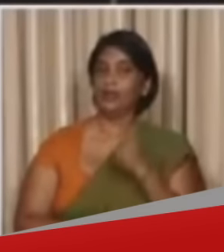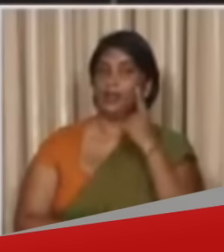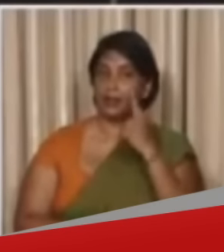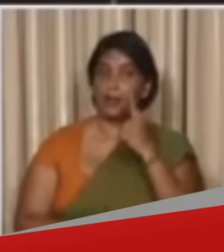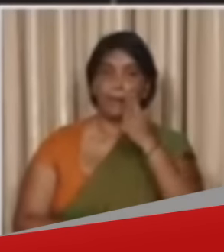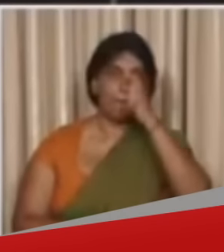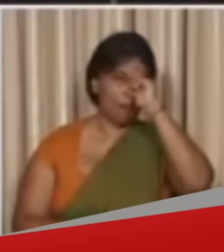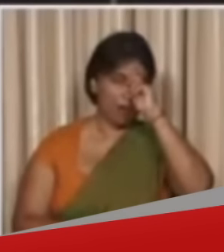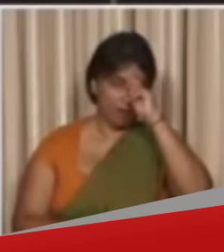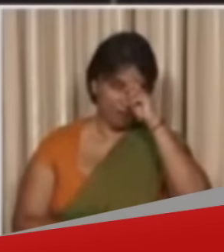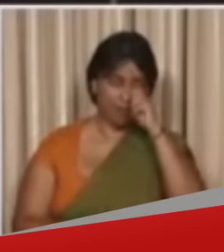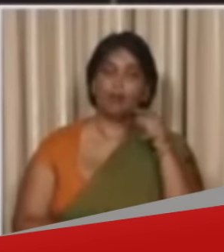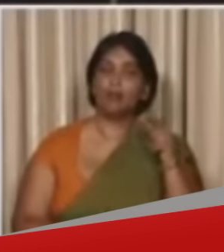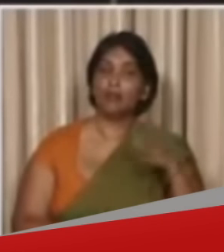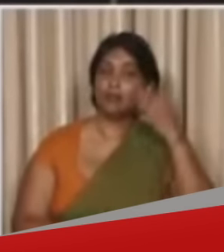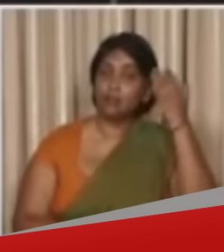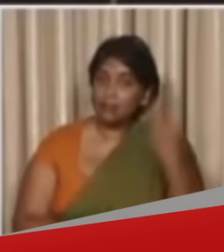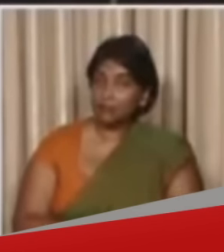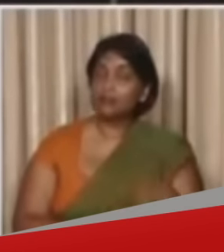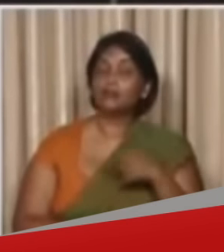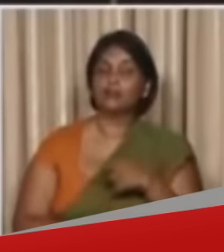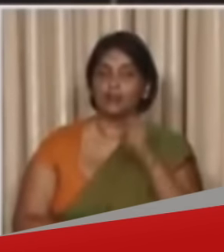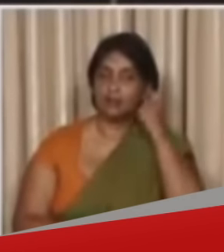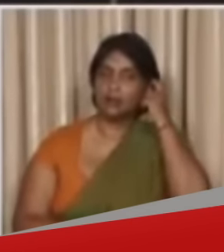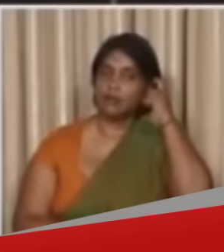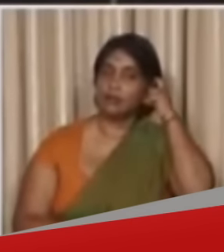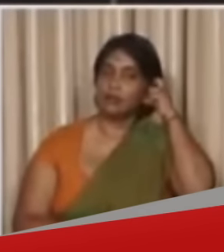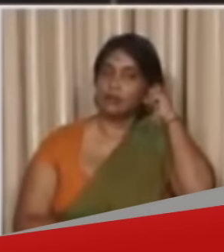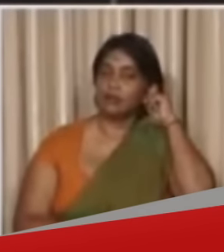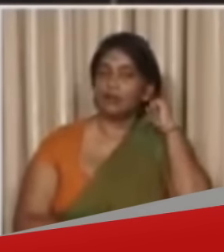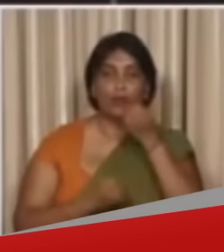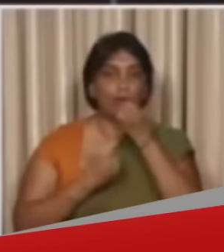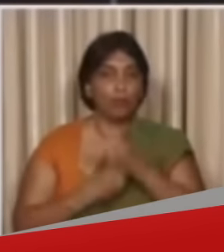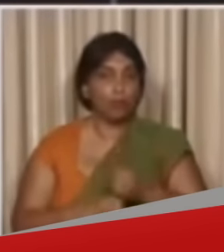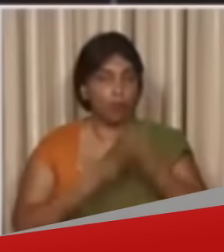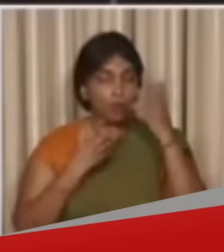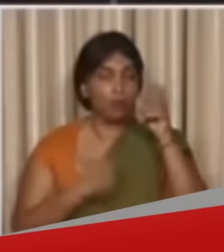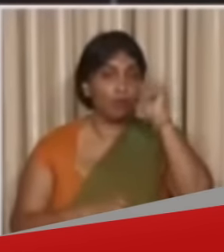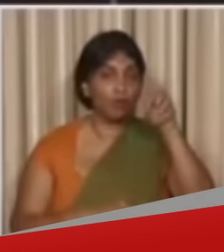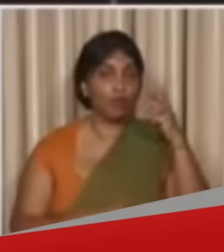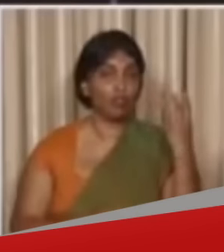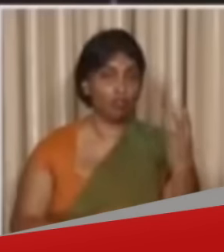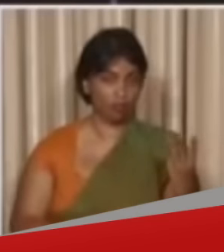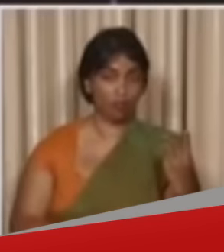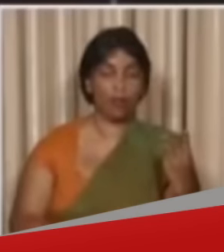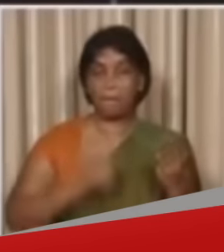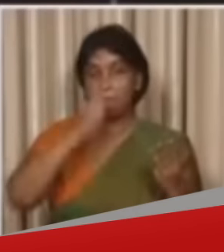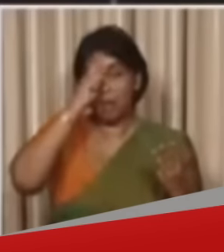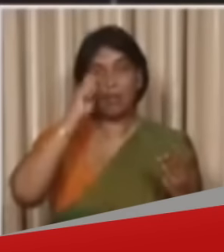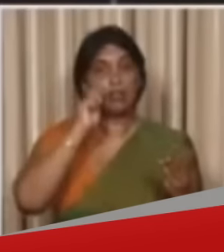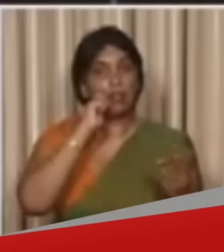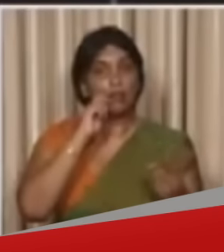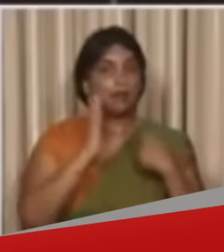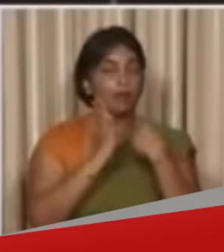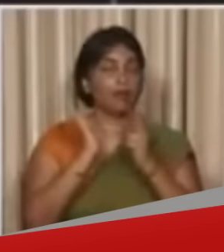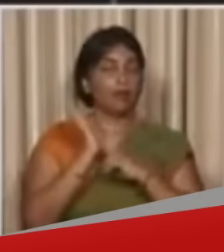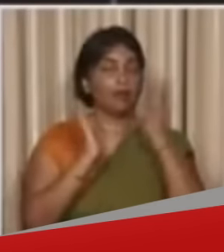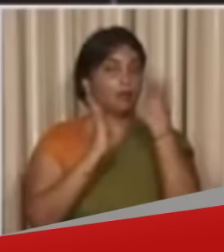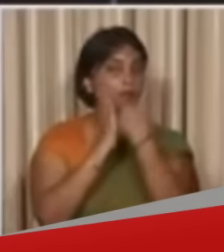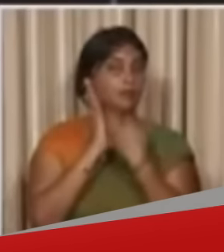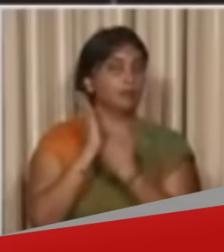මාමණ්ඩි. ඒතර මරාගෙන මැරෙන බෝම්බකරුවන් තුන්දෙනෙක්ගේ මාමා සහ තාත්තා ජාතික ලැයිස්තුවෙන් පත් වෙච්ච